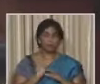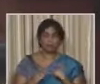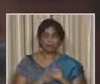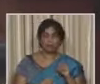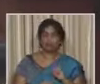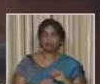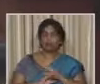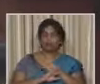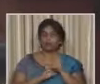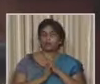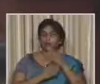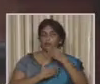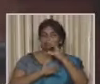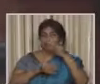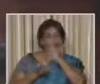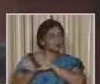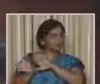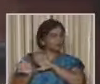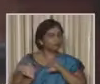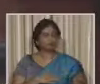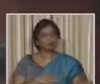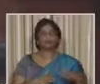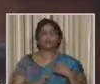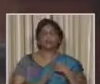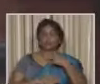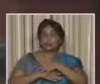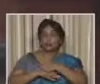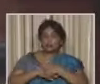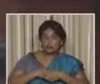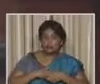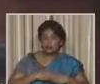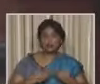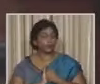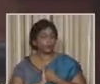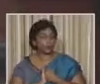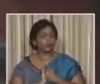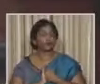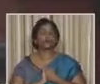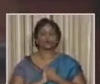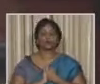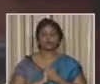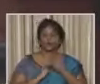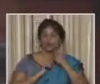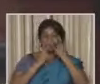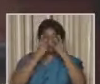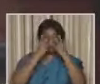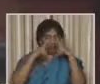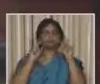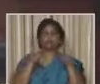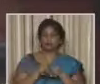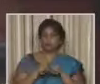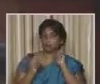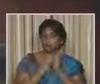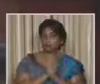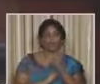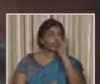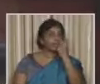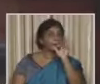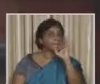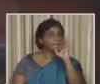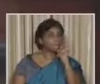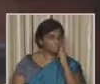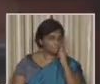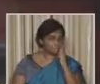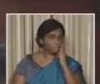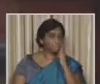தொடர்பு படுத்தி கொண்டு சமூக விஞ்ஞான விடயங்களை உதறி தள்ளி இனம் தொடர்பாக தங்களுடைய பயபக்தியை குருட்டு